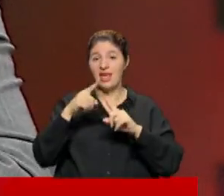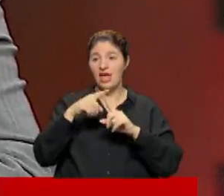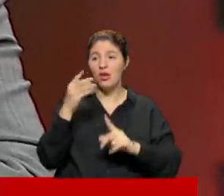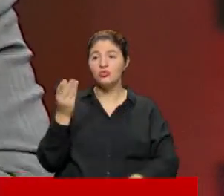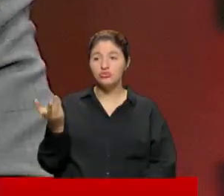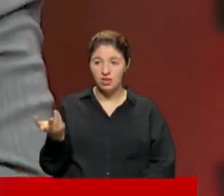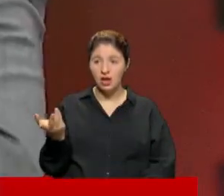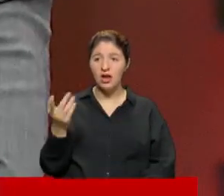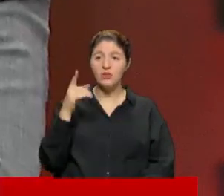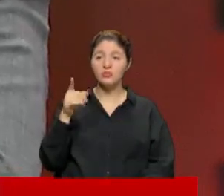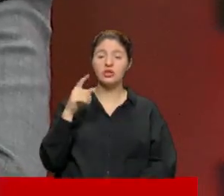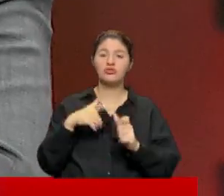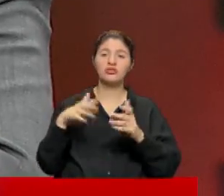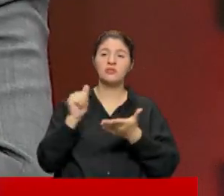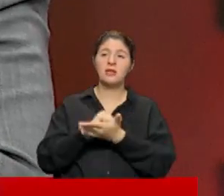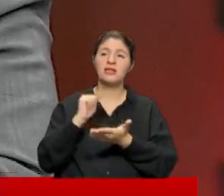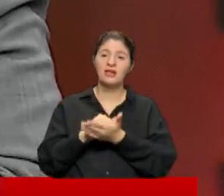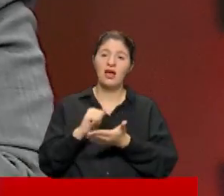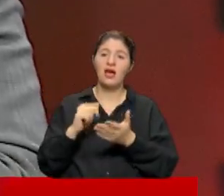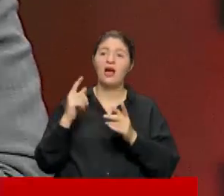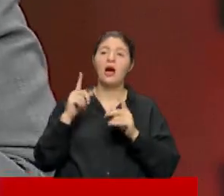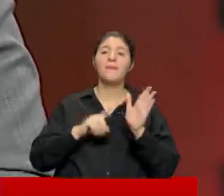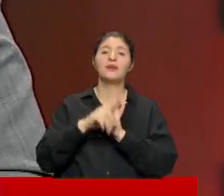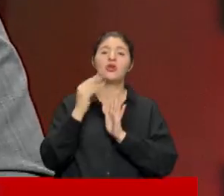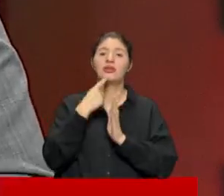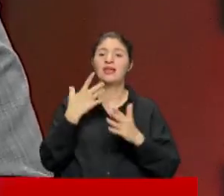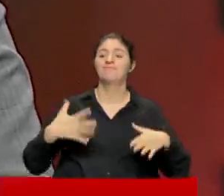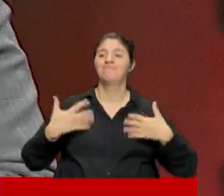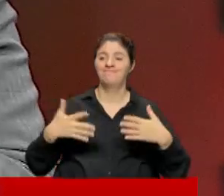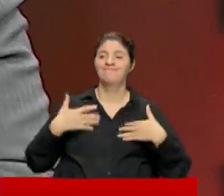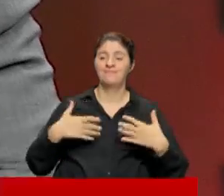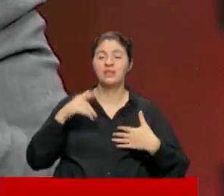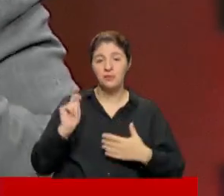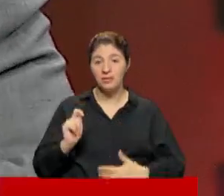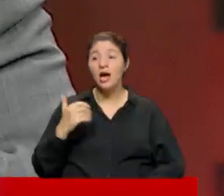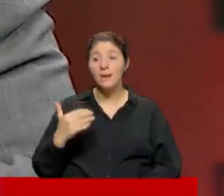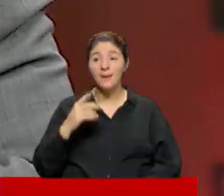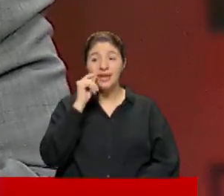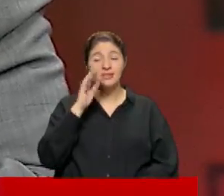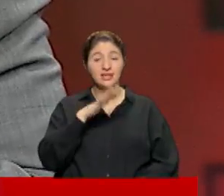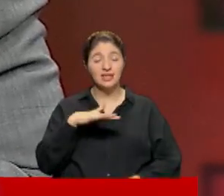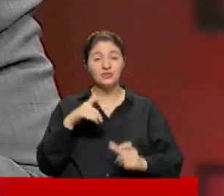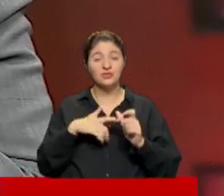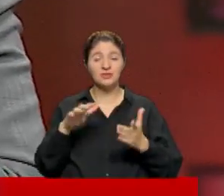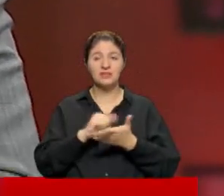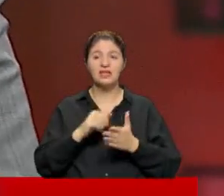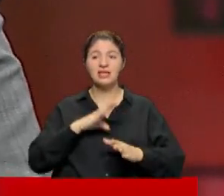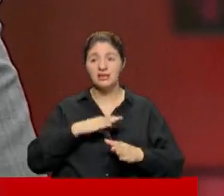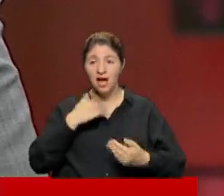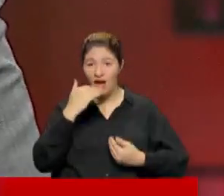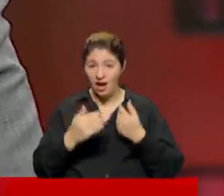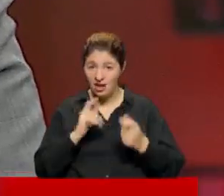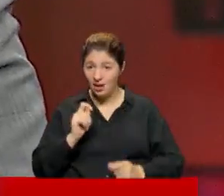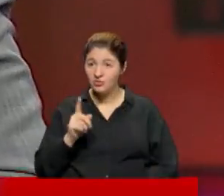olursa Bunlar sosyal medyada başarılı olduk diye sevinen ama insanlar sosyal medyada dertlerini